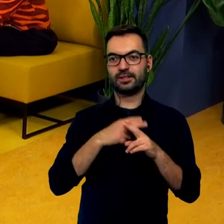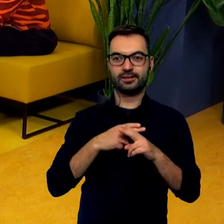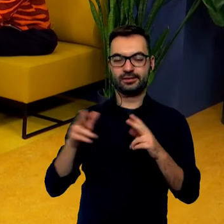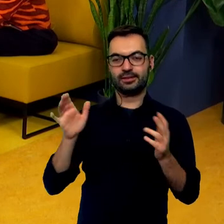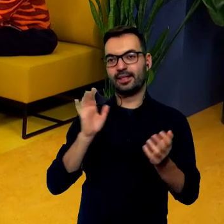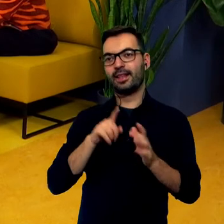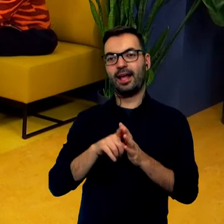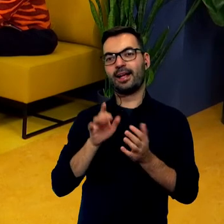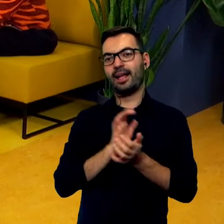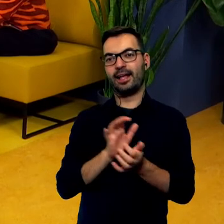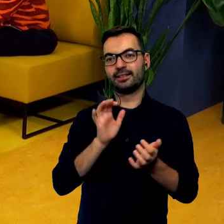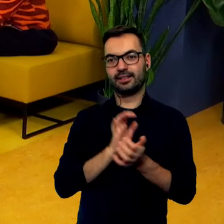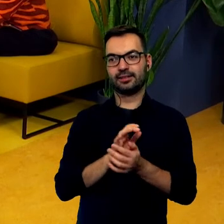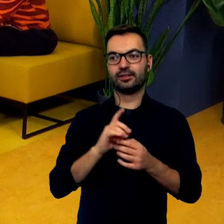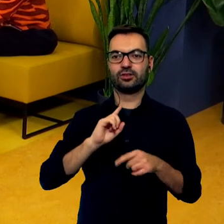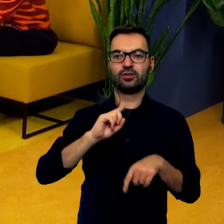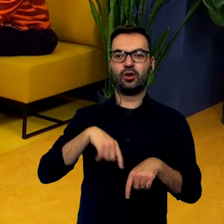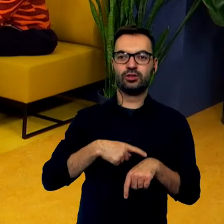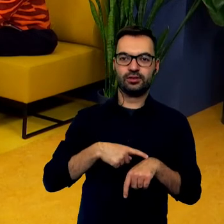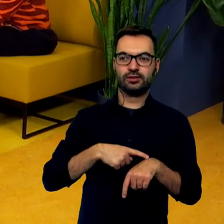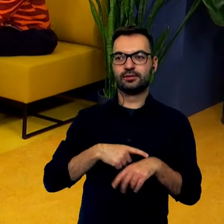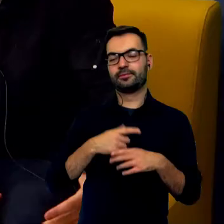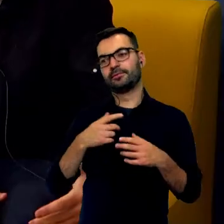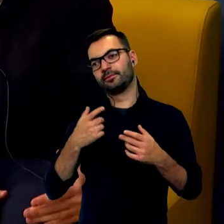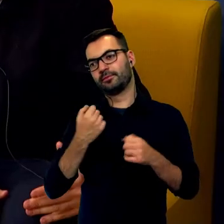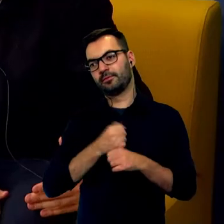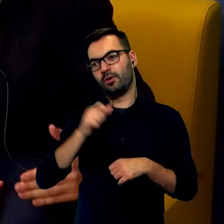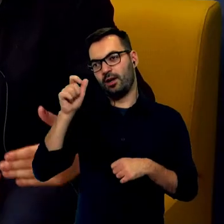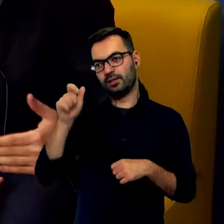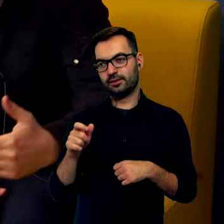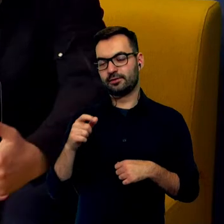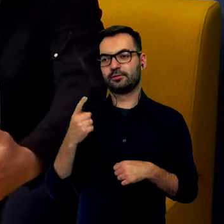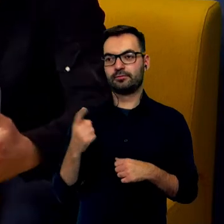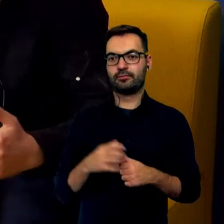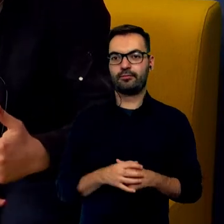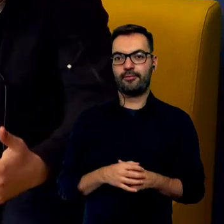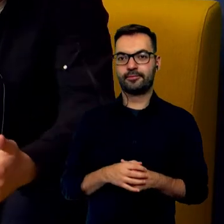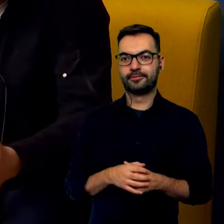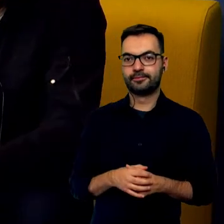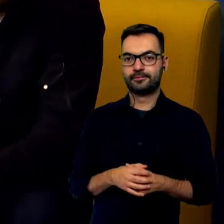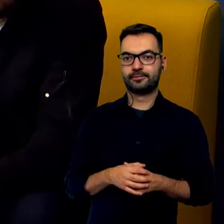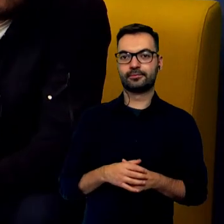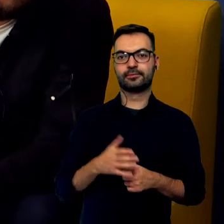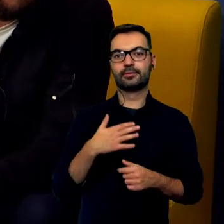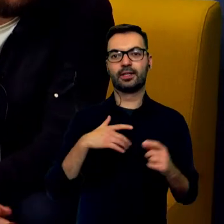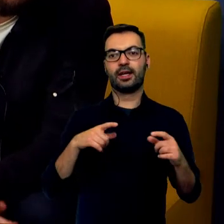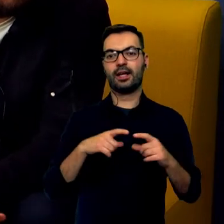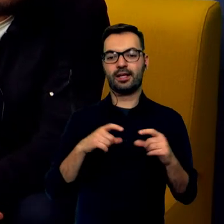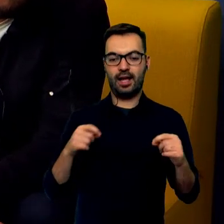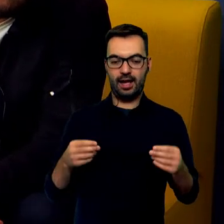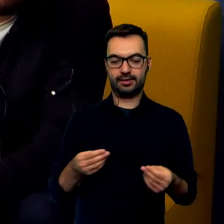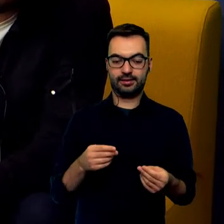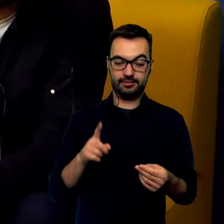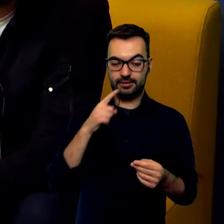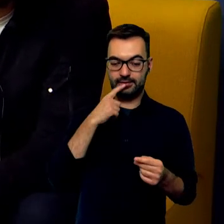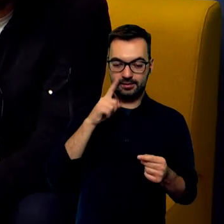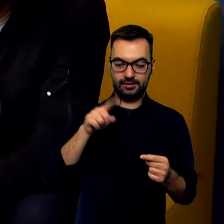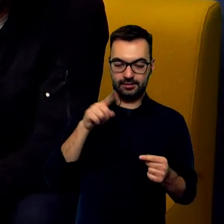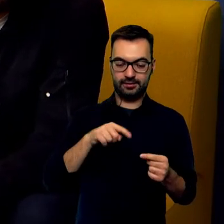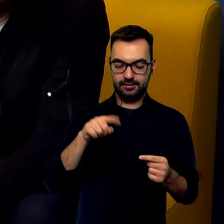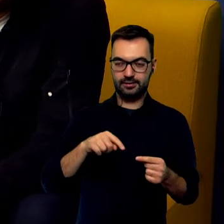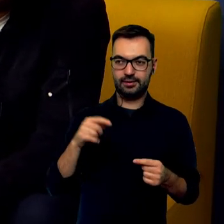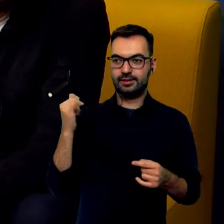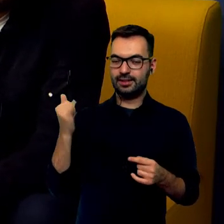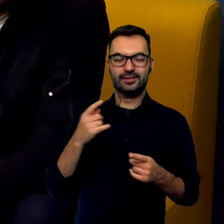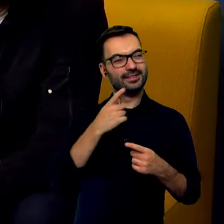czysto prasowy, prawda, to mam godzinę i przed sobą mam bohatera, mam przed sobą też jakąś kartkę i coś muszę odhaczyć. Ale